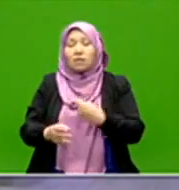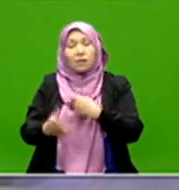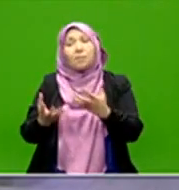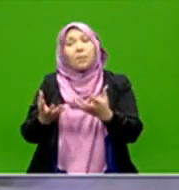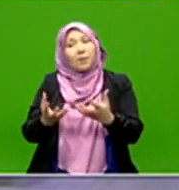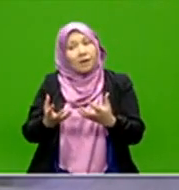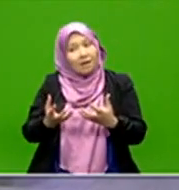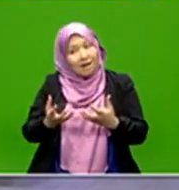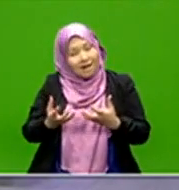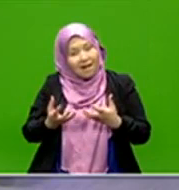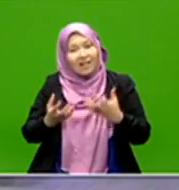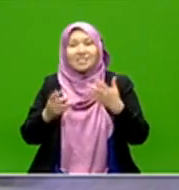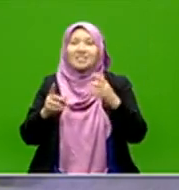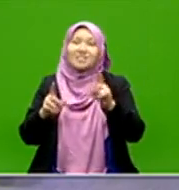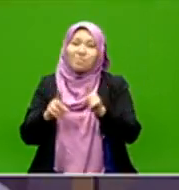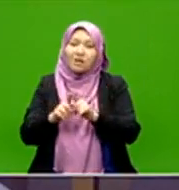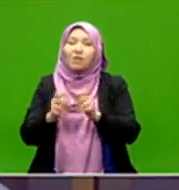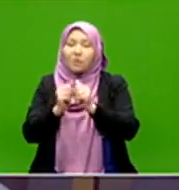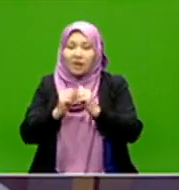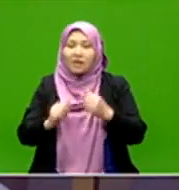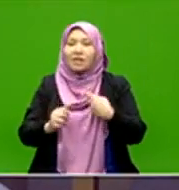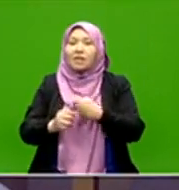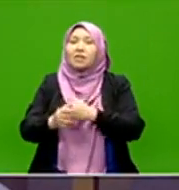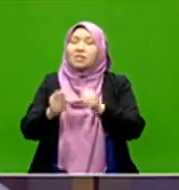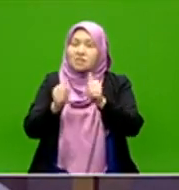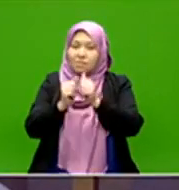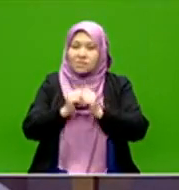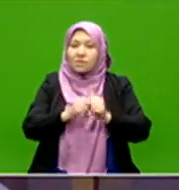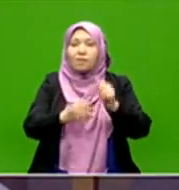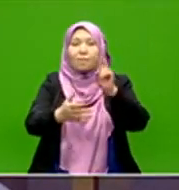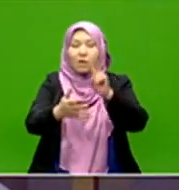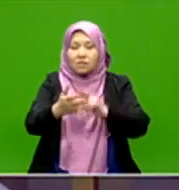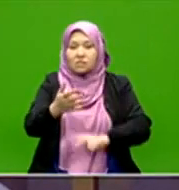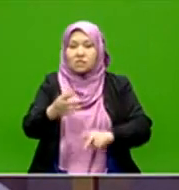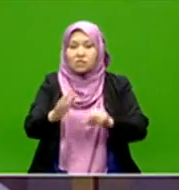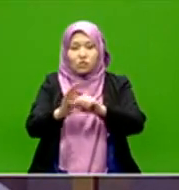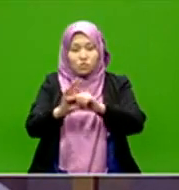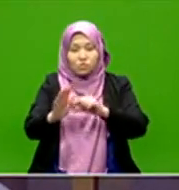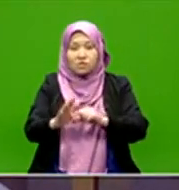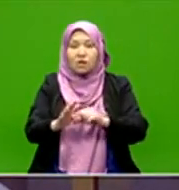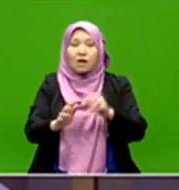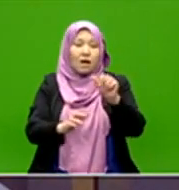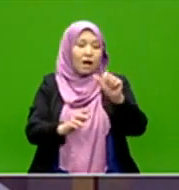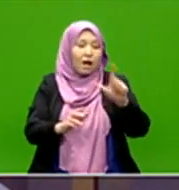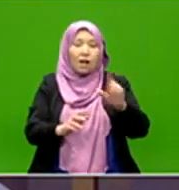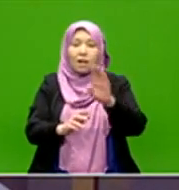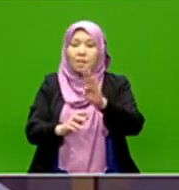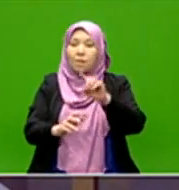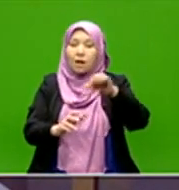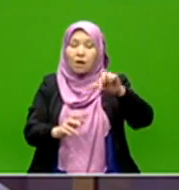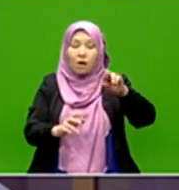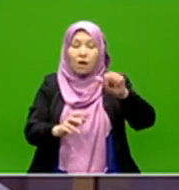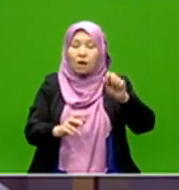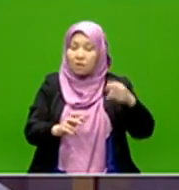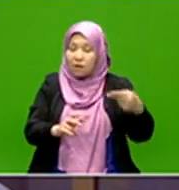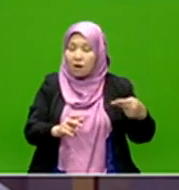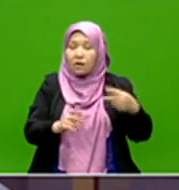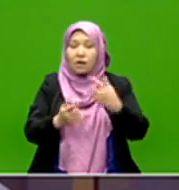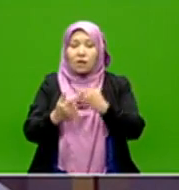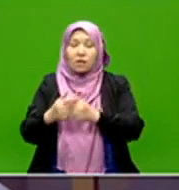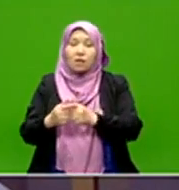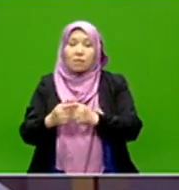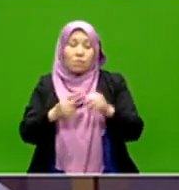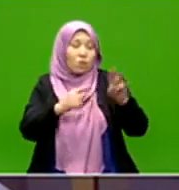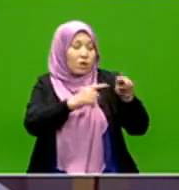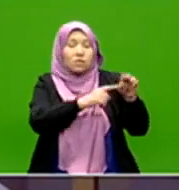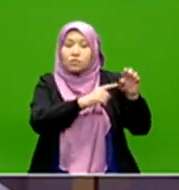Betul Ustaz. Ha, kan? Jadi mari sama-sama kita baca daripada surah Al-Baqarah ayat 127 hingga 129 pada halaman